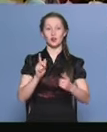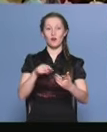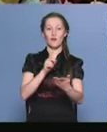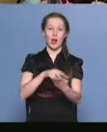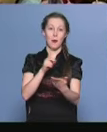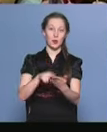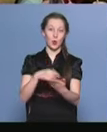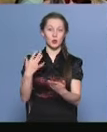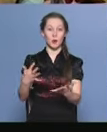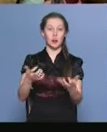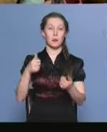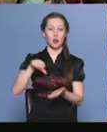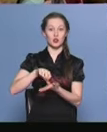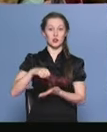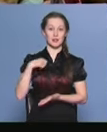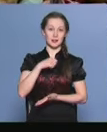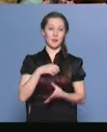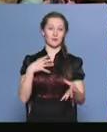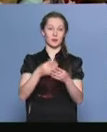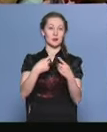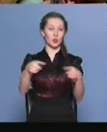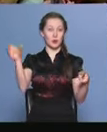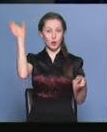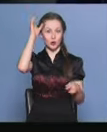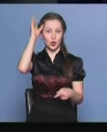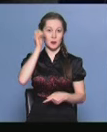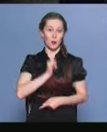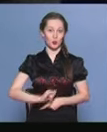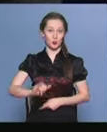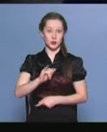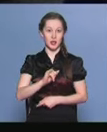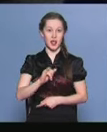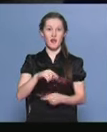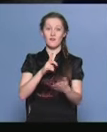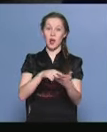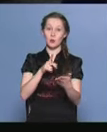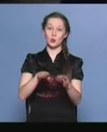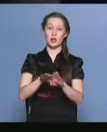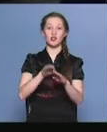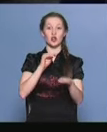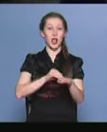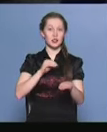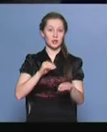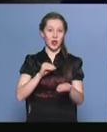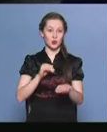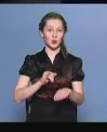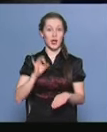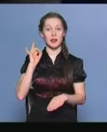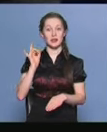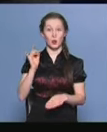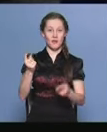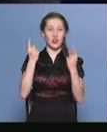края принимал участие сам, вместе с другими учеными Удмуртии. Они касаются и истории